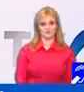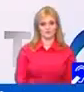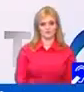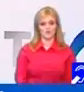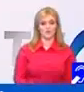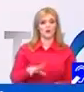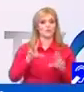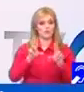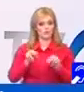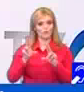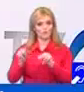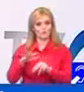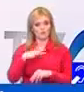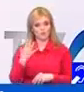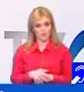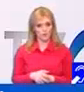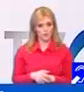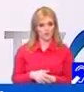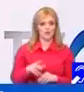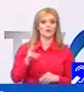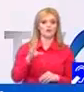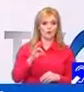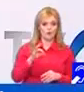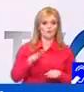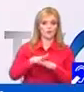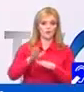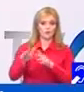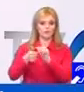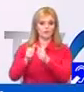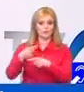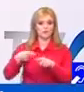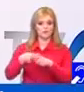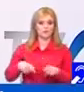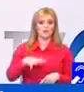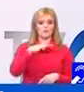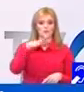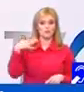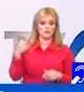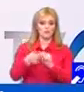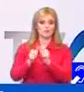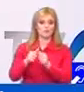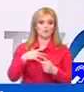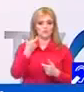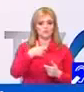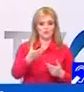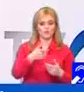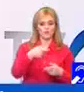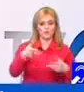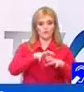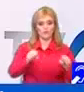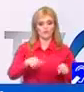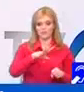La promisiuni suntem campioni, la implementat operăm cu jumătăți de măsură. Majoritatea reformelor asumate de guvernare nu au